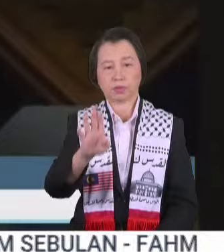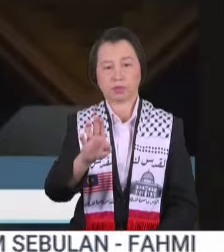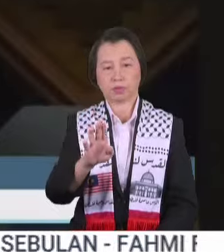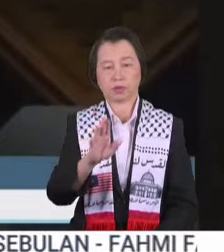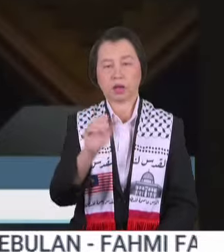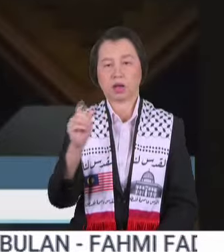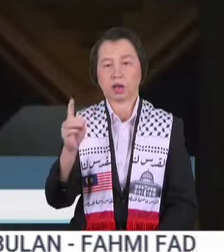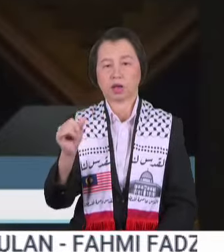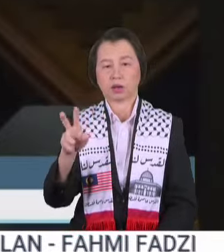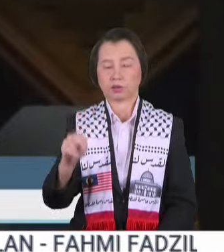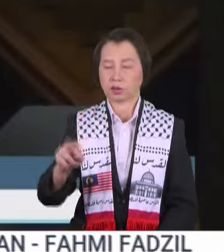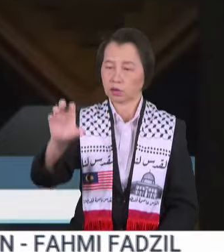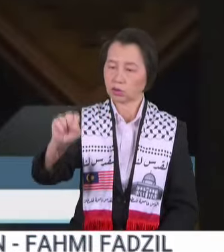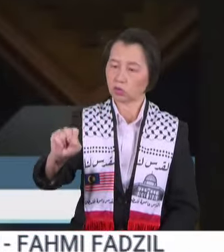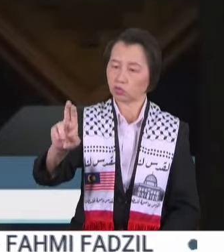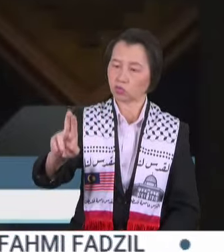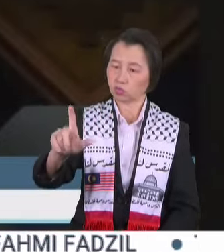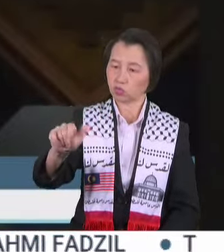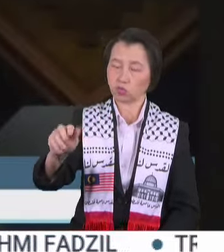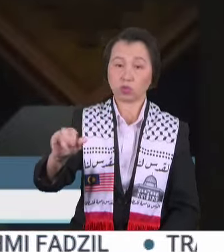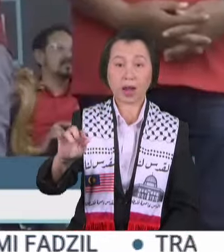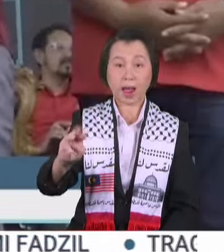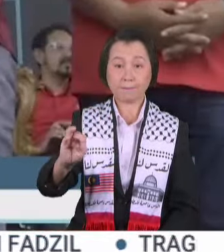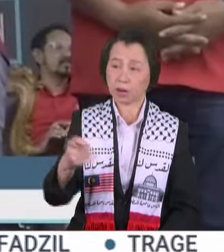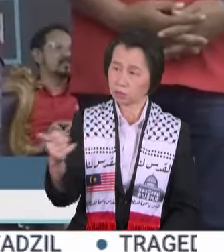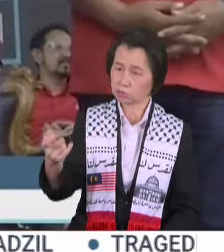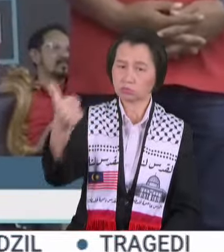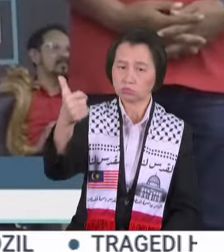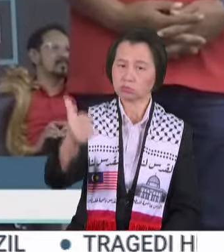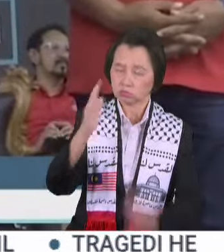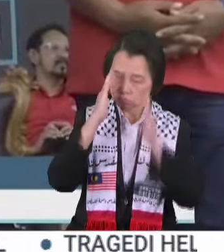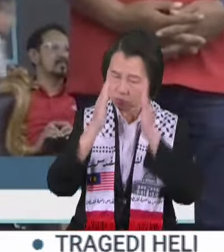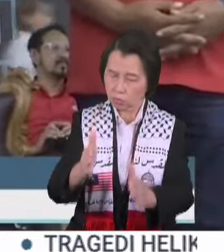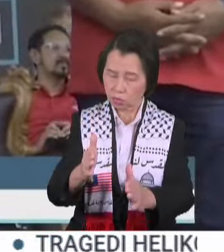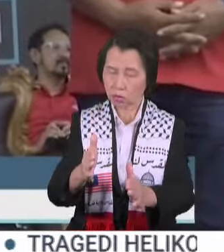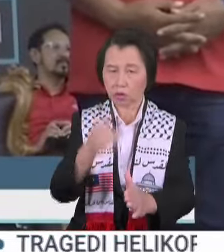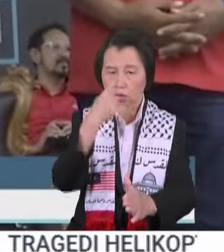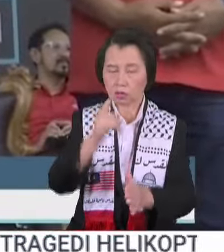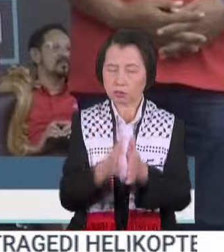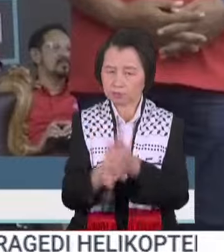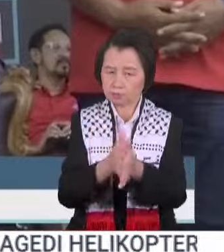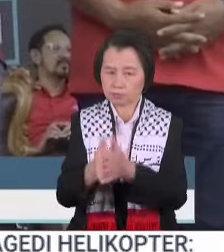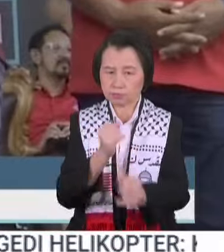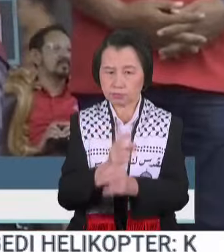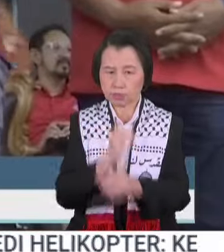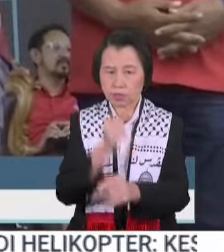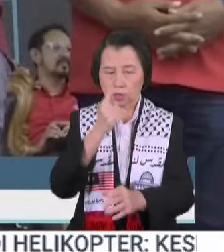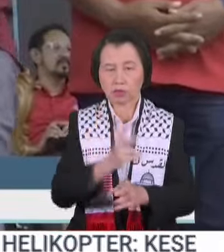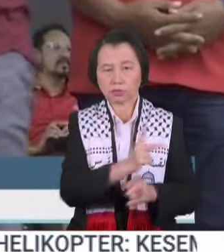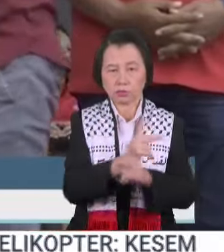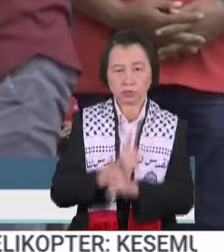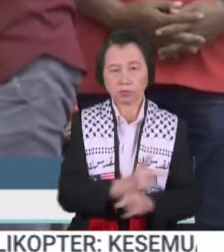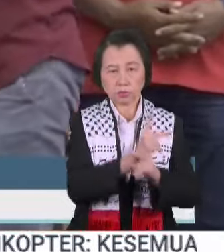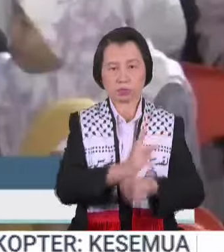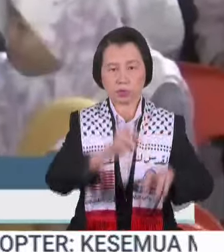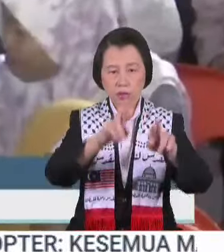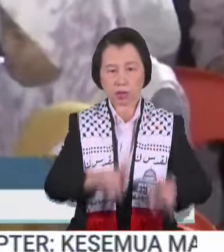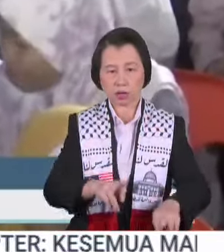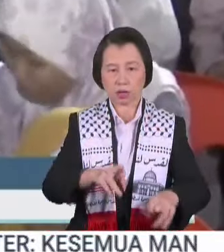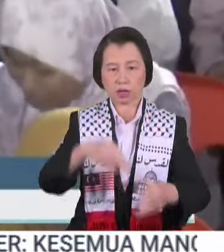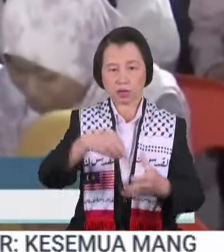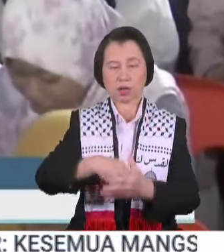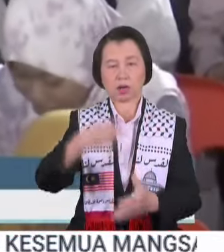Adun Sulaiman adalah kerajaan yang prihatin dan terus fokus berusaha untuk membela rakyat dalam